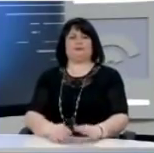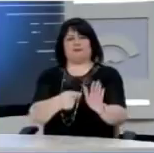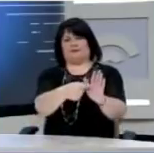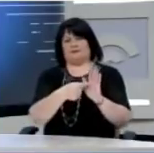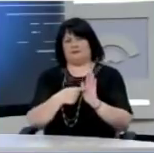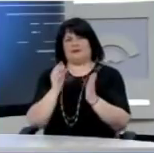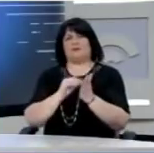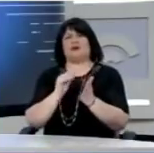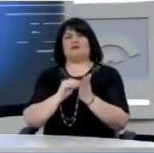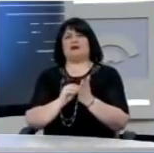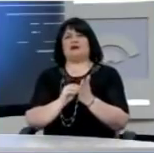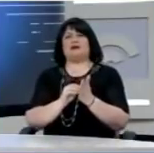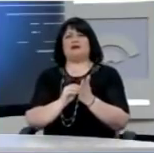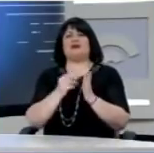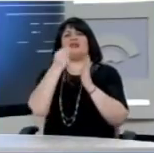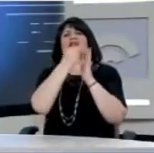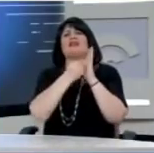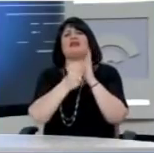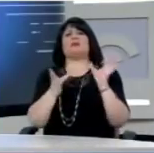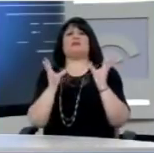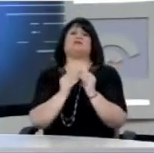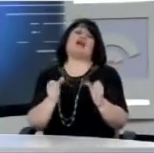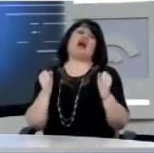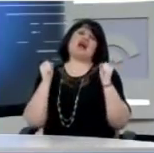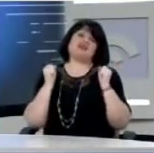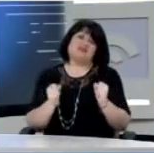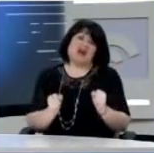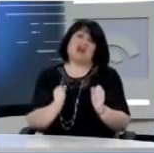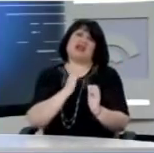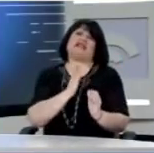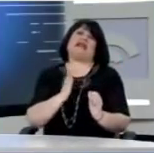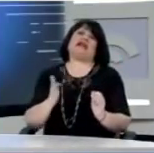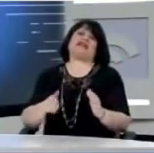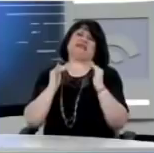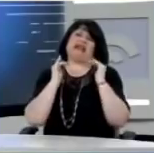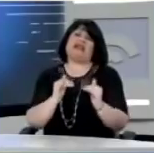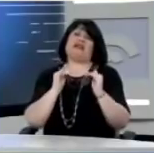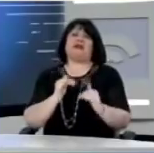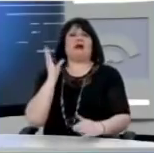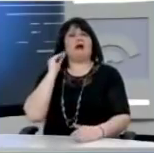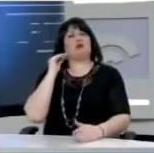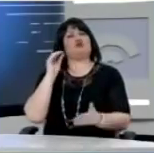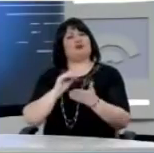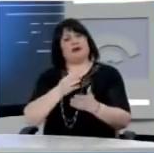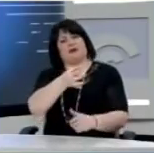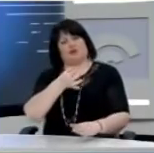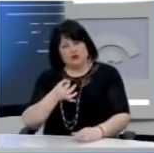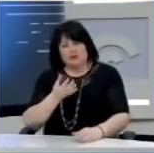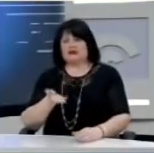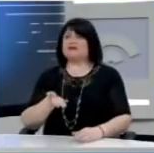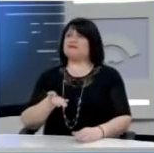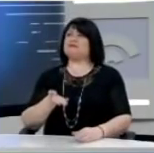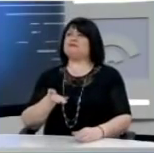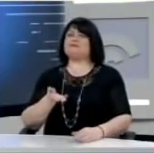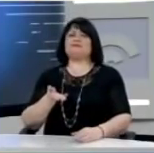την αγαπημένη σας ατζέντα για την τάξη και την ασφάλεια. Σας άκουσα σήμερα και πάλι